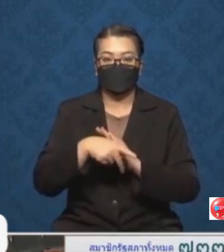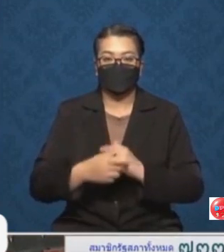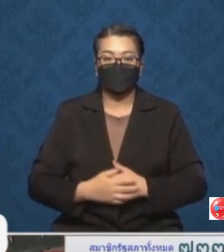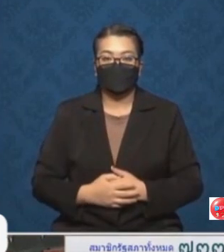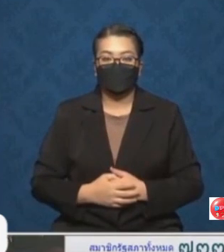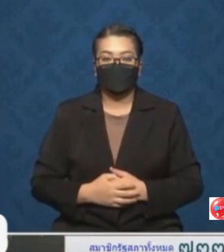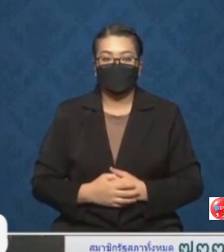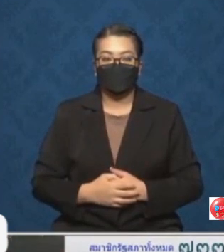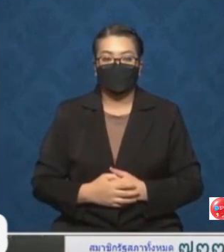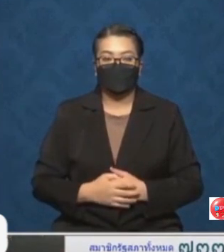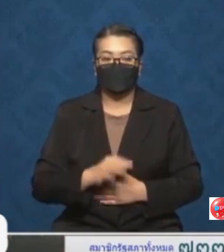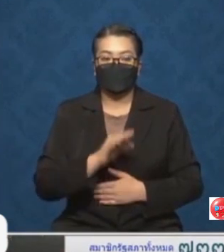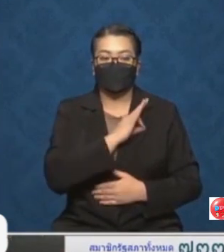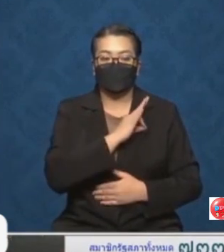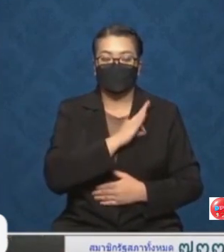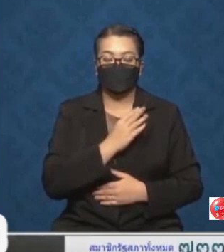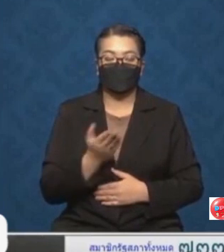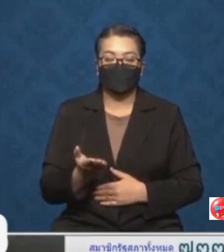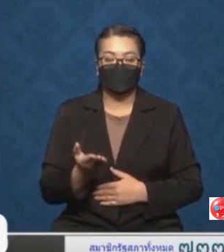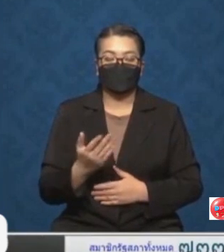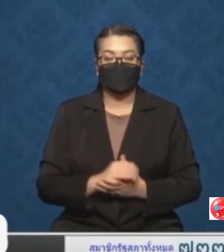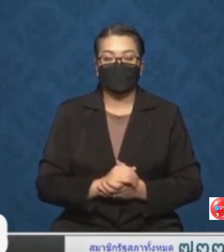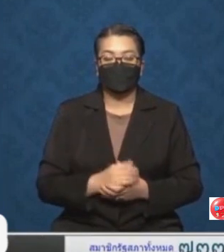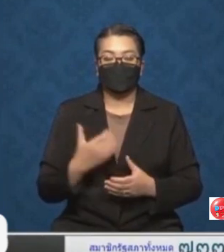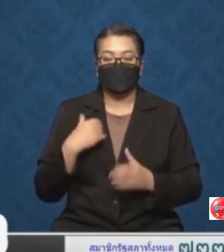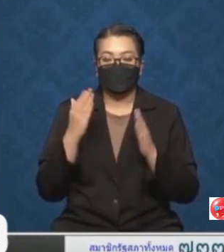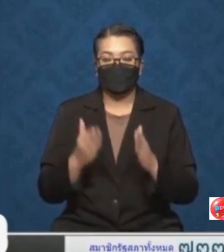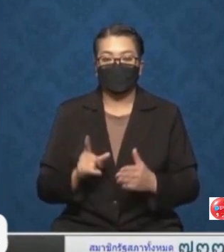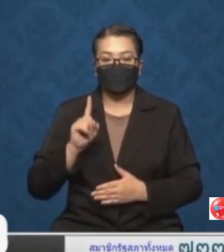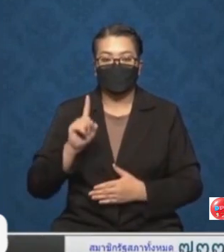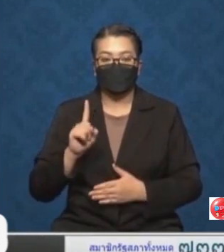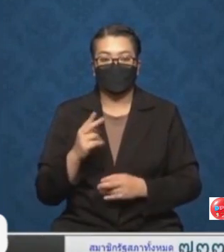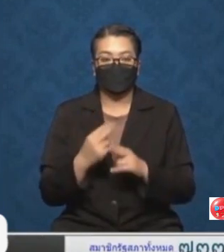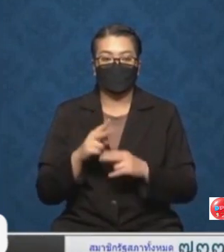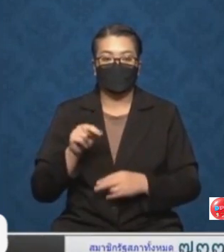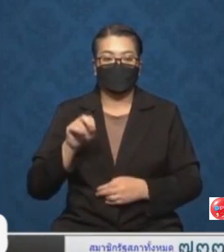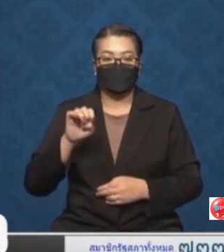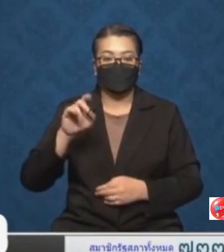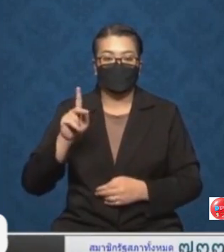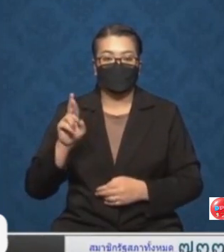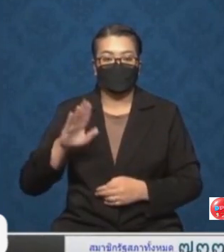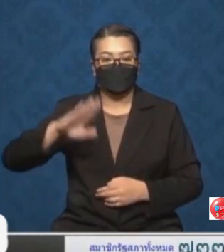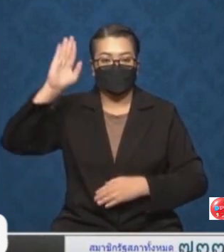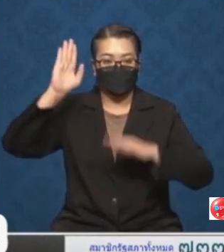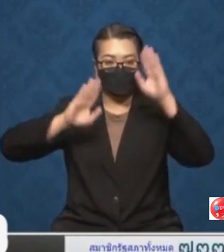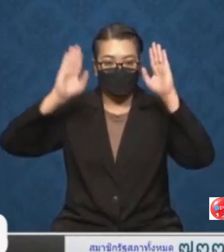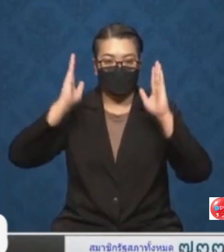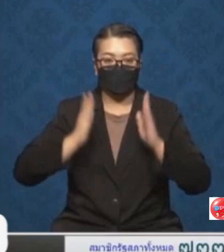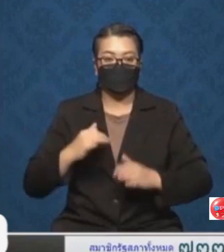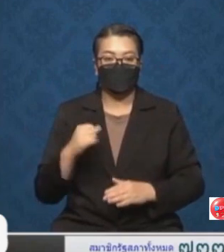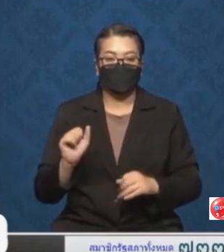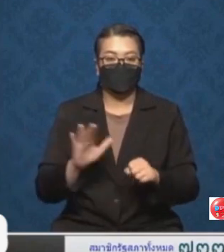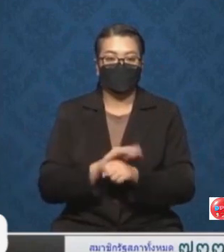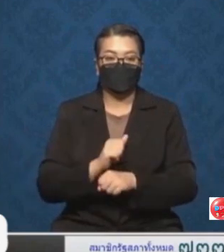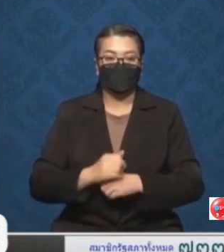ในฐานะสมาชิกรัฐสภาในสัดส่วนของพรรคชาติไทยพัฒนาขอเสนอในนิกรจำนงขอผู้รับรองด้วยครับ ขอผู้รับรองนะครับ ขอบคุณ